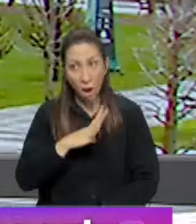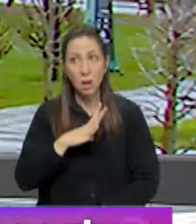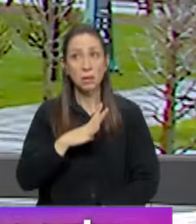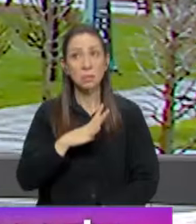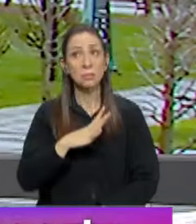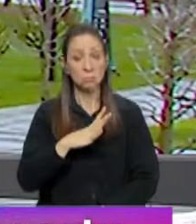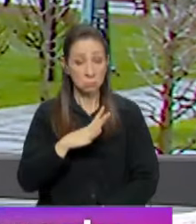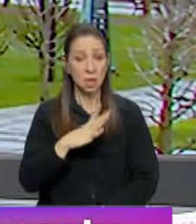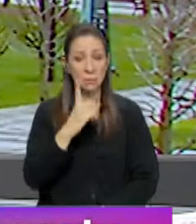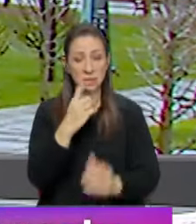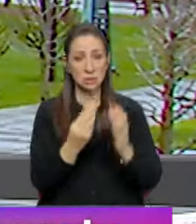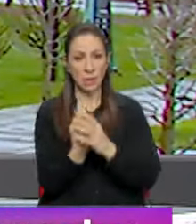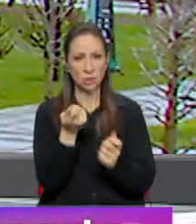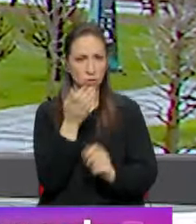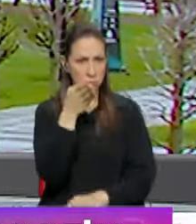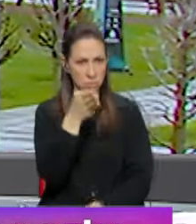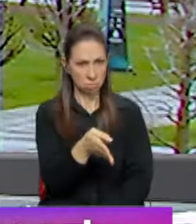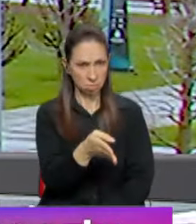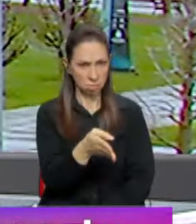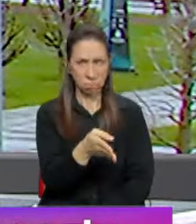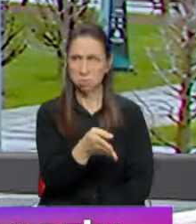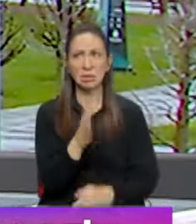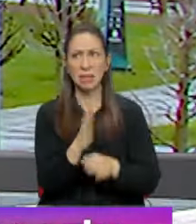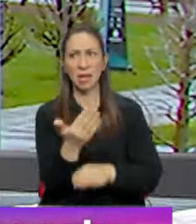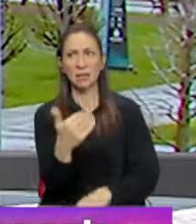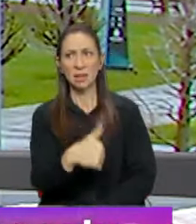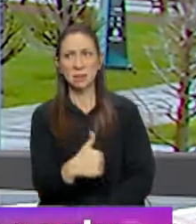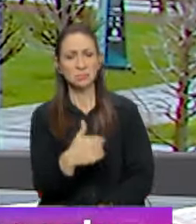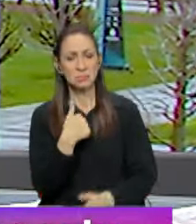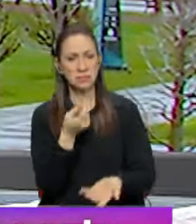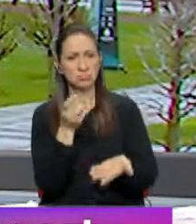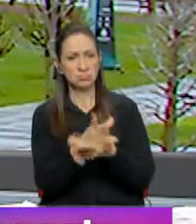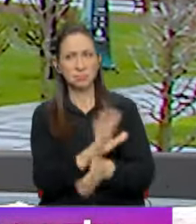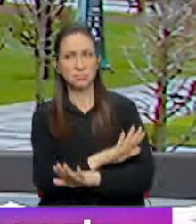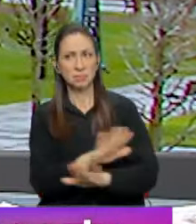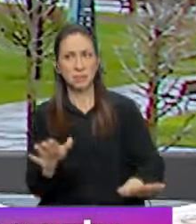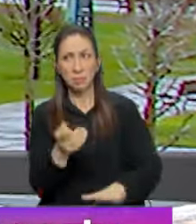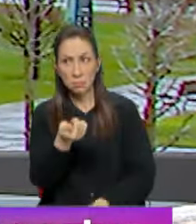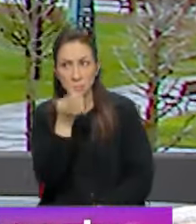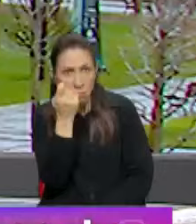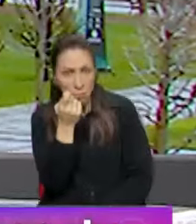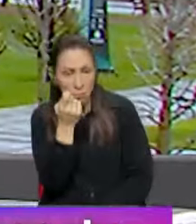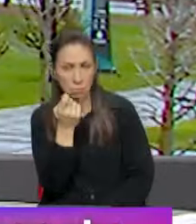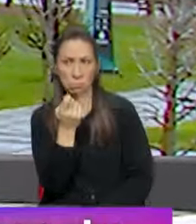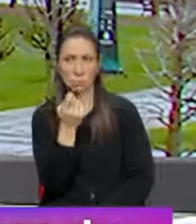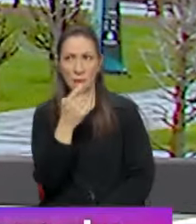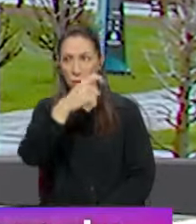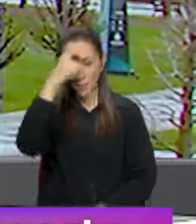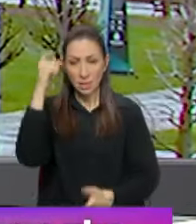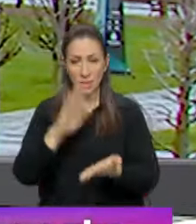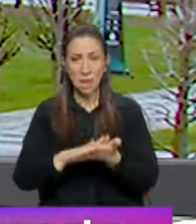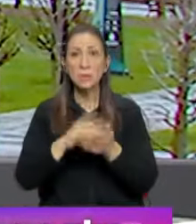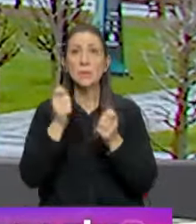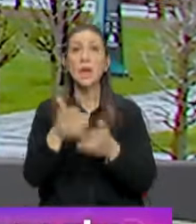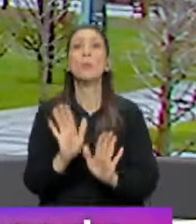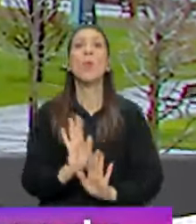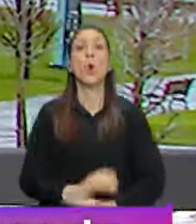var. Bir sabah işe gittiler. Niye geldiniz? Gelmeyin, biz sizi işten çıkarttık sözünü duydular. Emekleri, tazminatları da